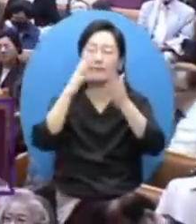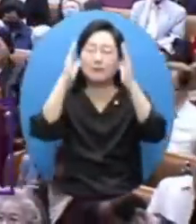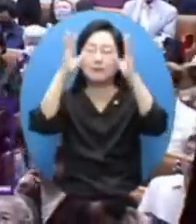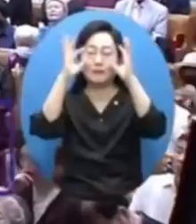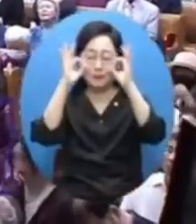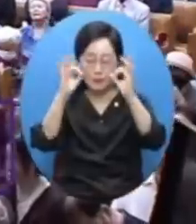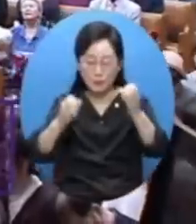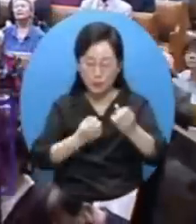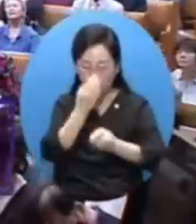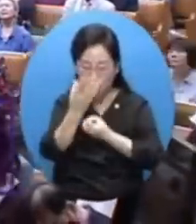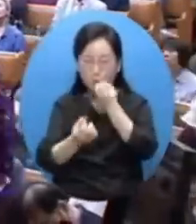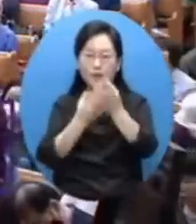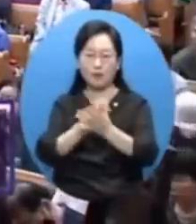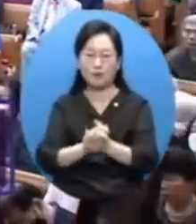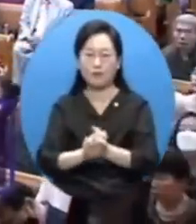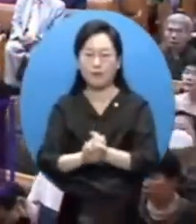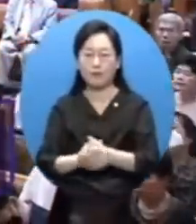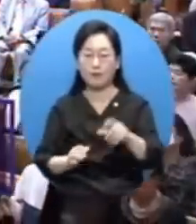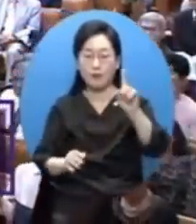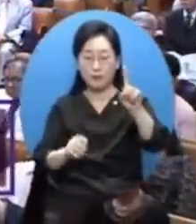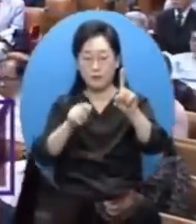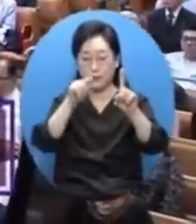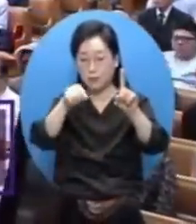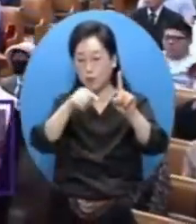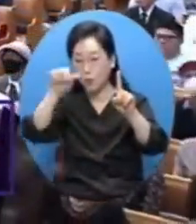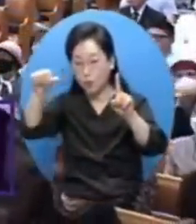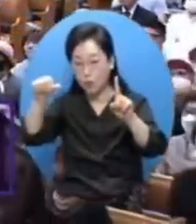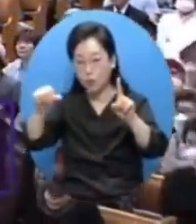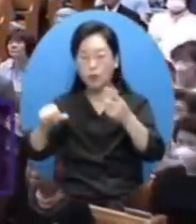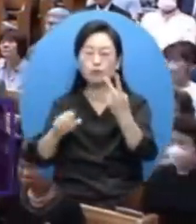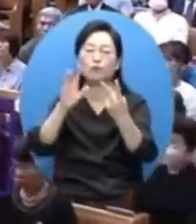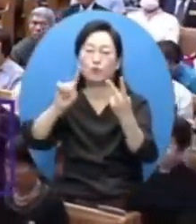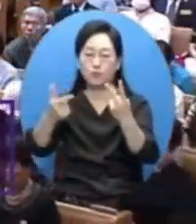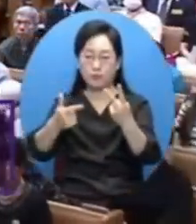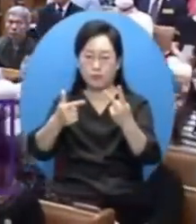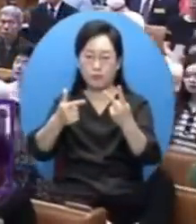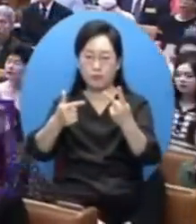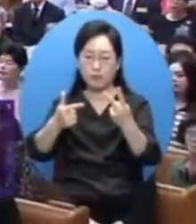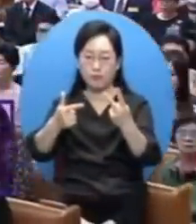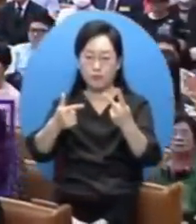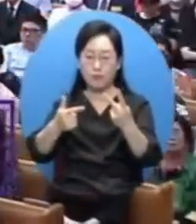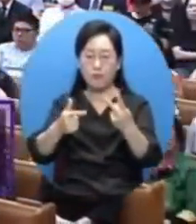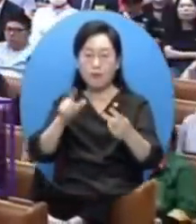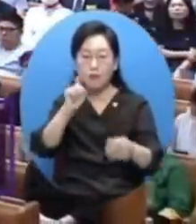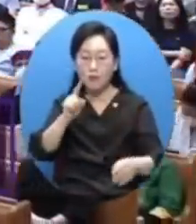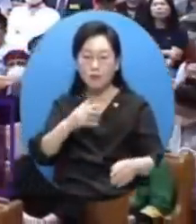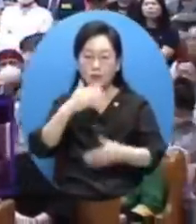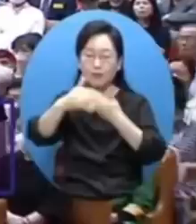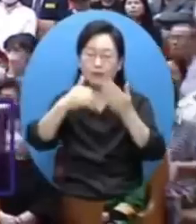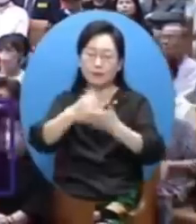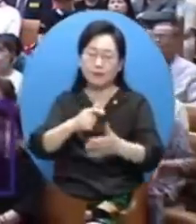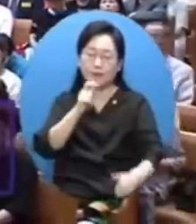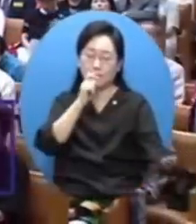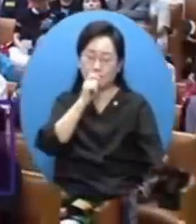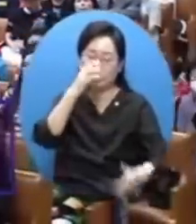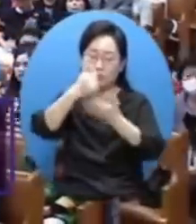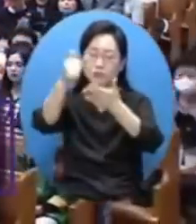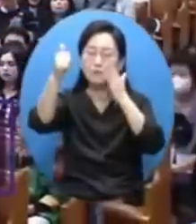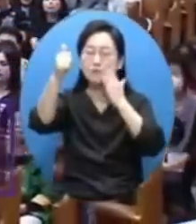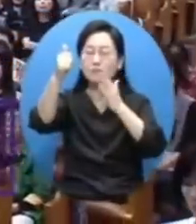같이 고백을 했습니다 1절과 5절에 두 번의 강조해서 하나님 앞에 내가 잠잠히 주님만 바라본다고 그는 고백한